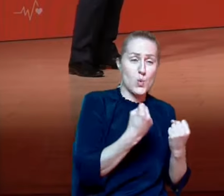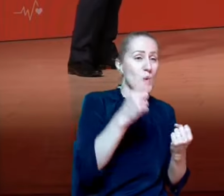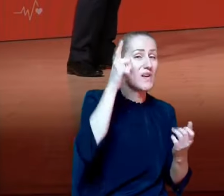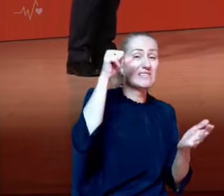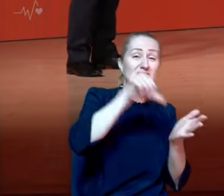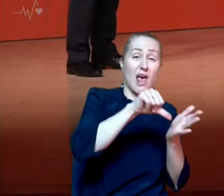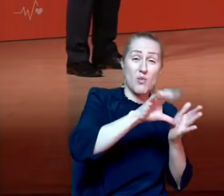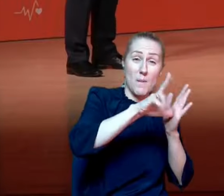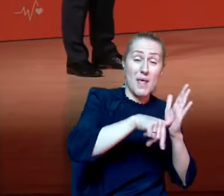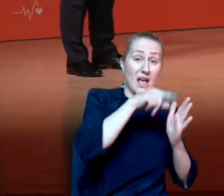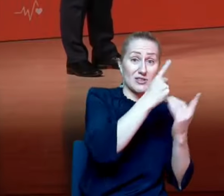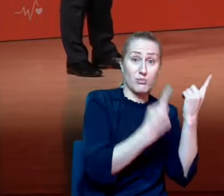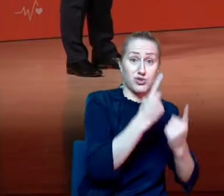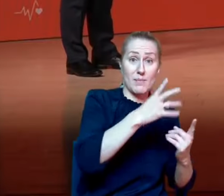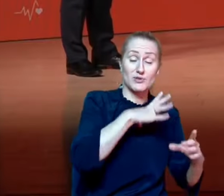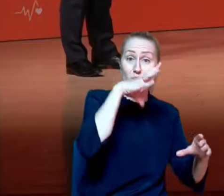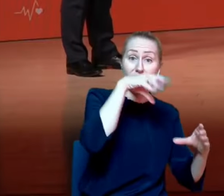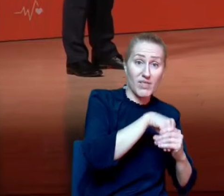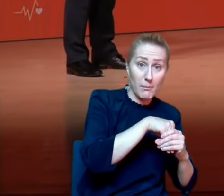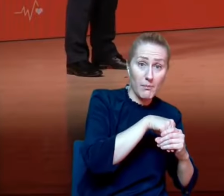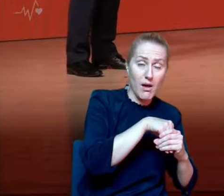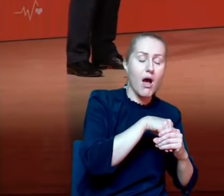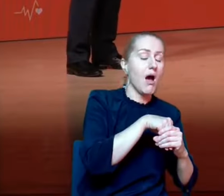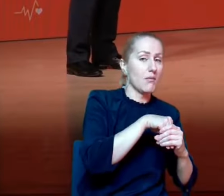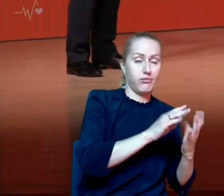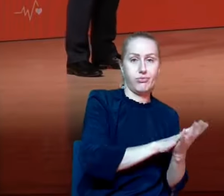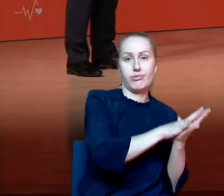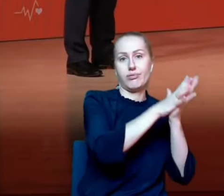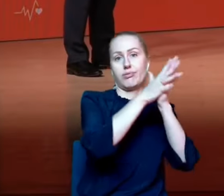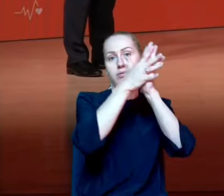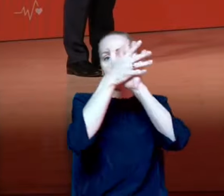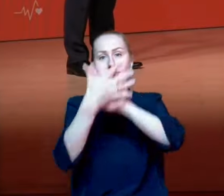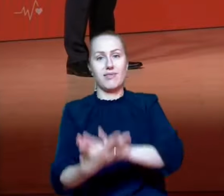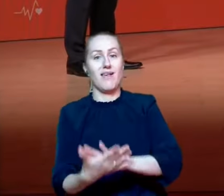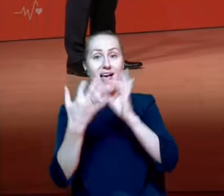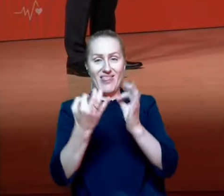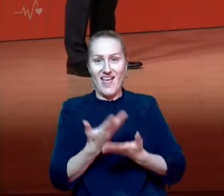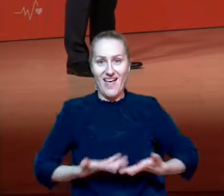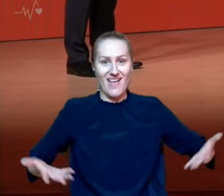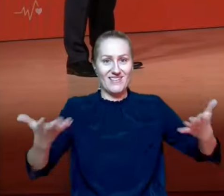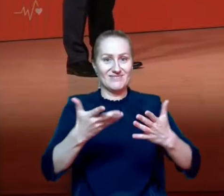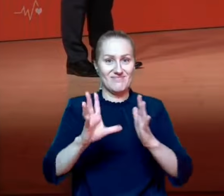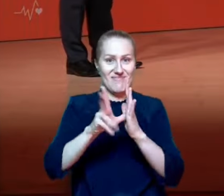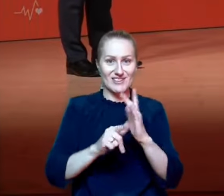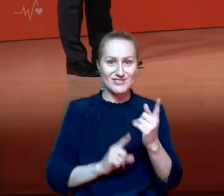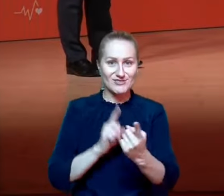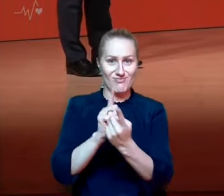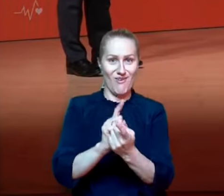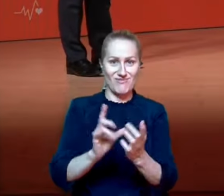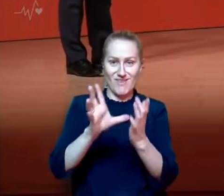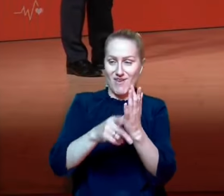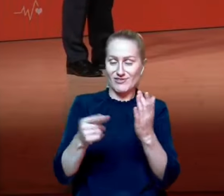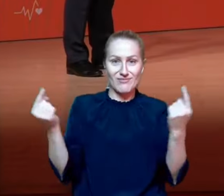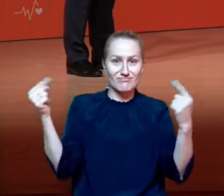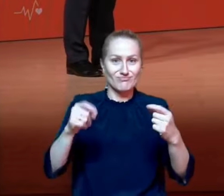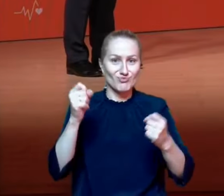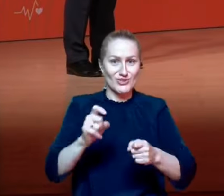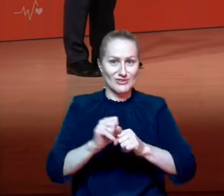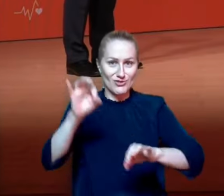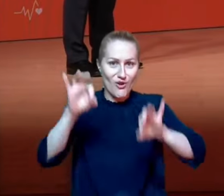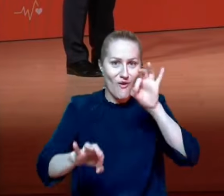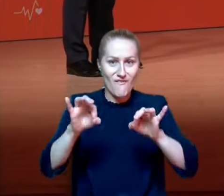jest ewenementem, do miasta dzisiaj spotkań, kongresowego miasta, do miasta wielkich